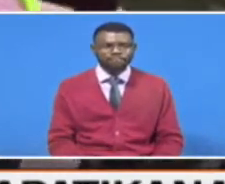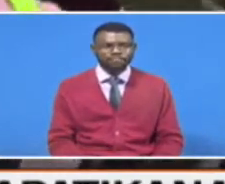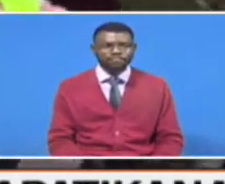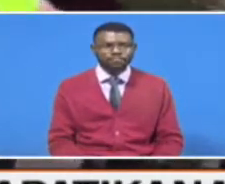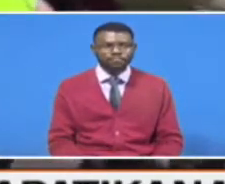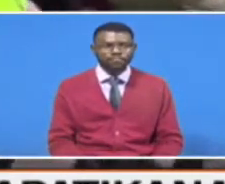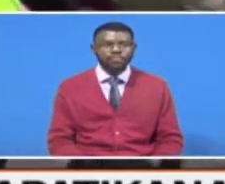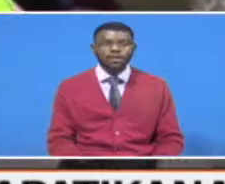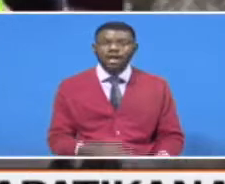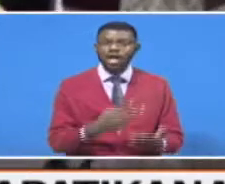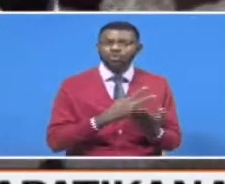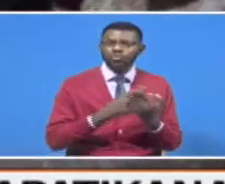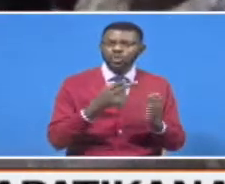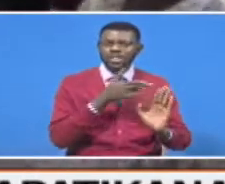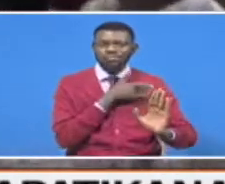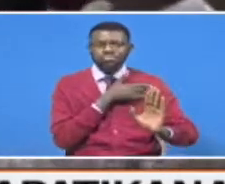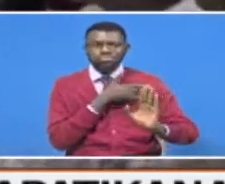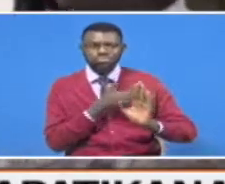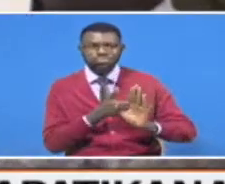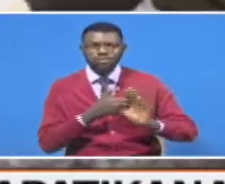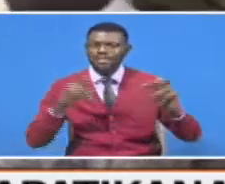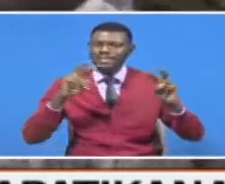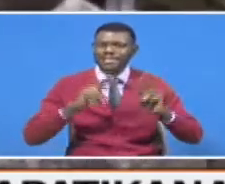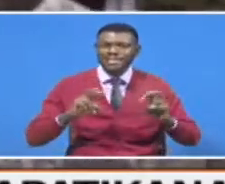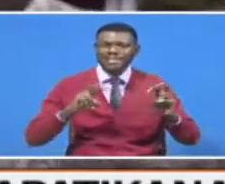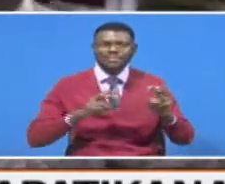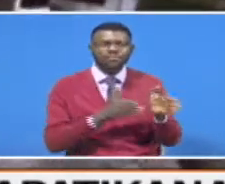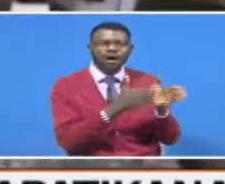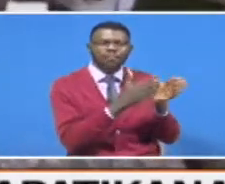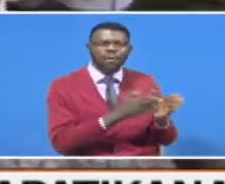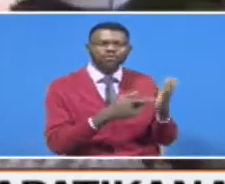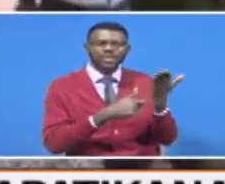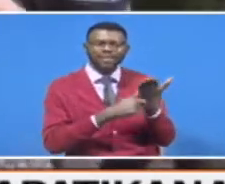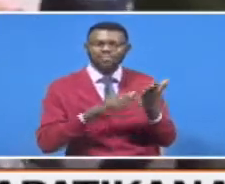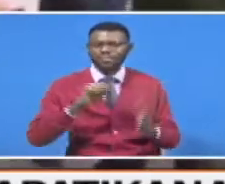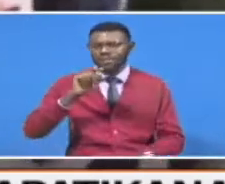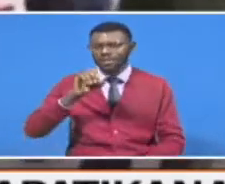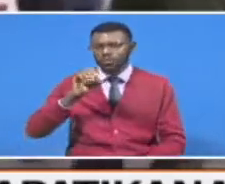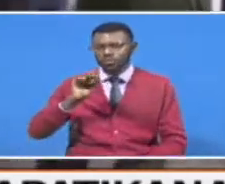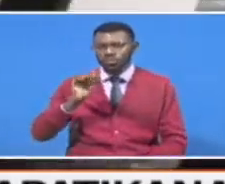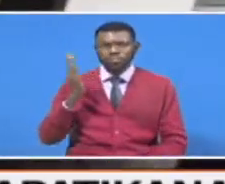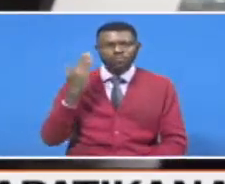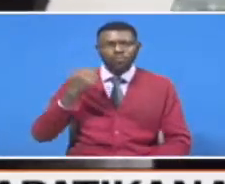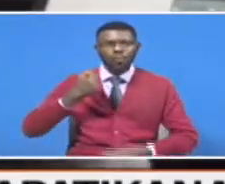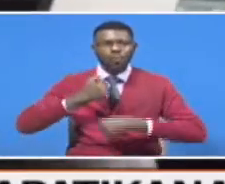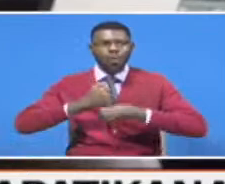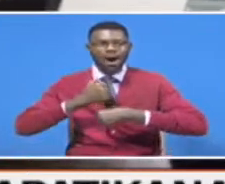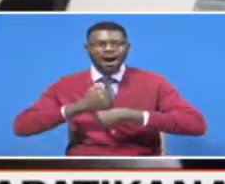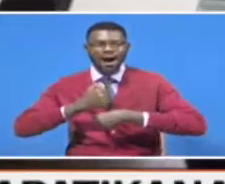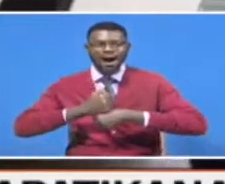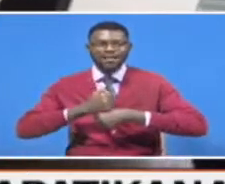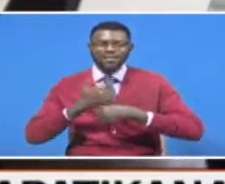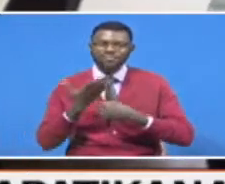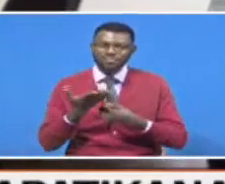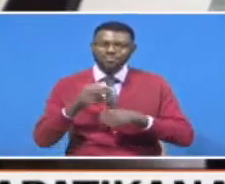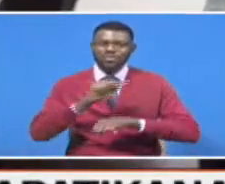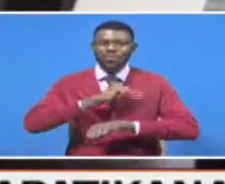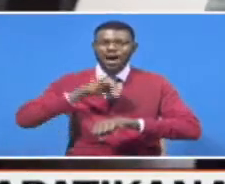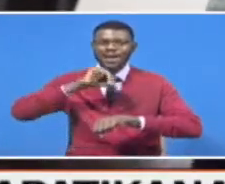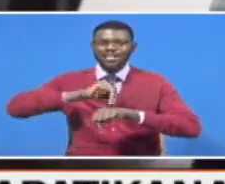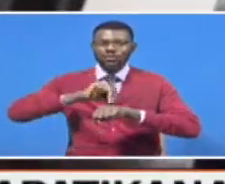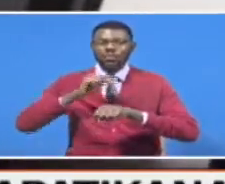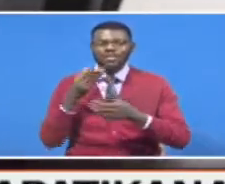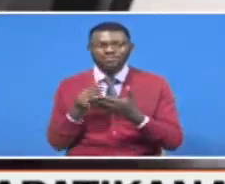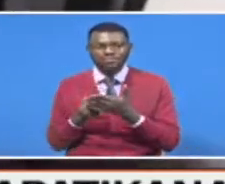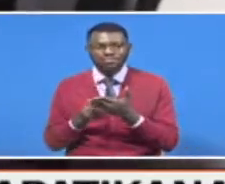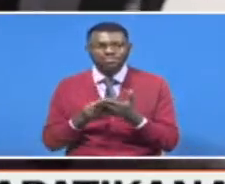Baada ya majuma mawili ya kuagizani kuhusu aliko Osinde aliyekuwa mfanyikazi wa hazina ya taifa, familia yake hatimaye